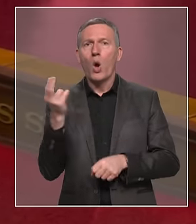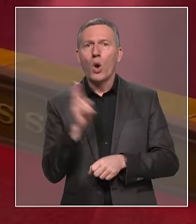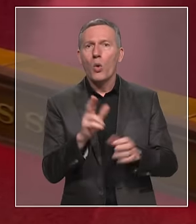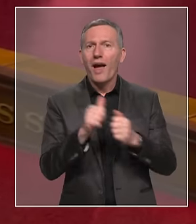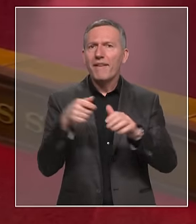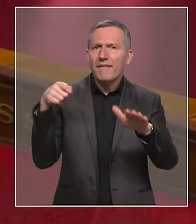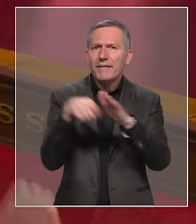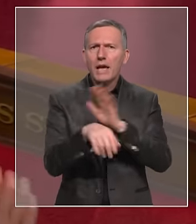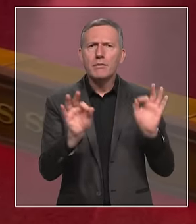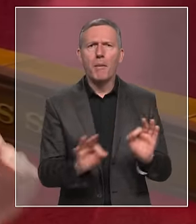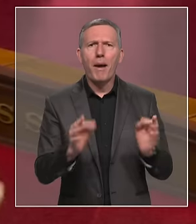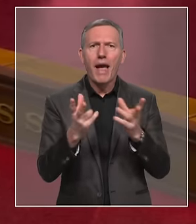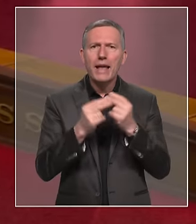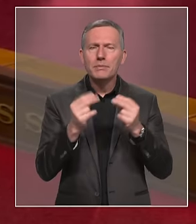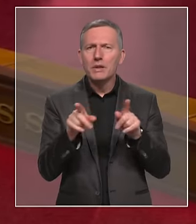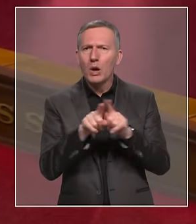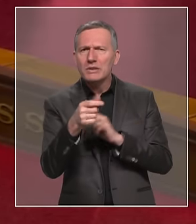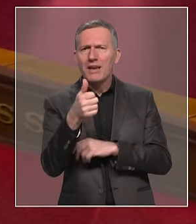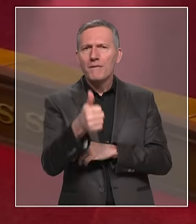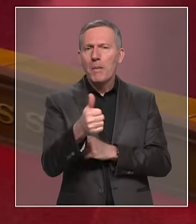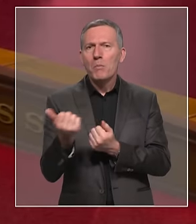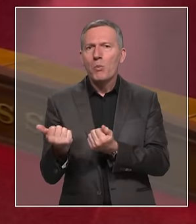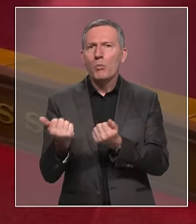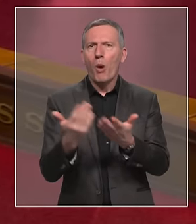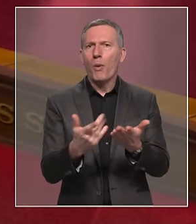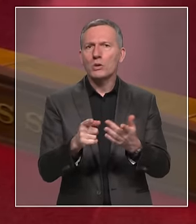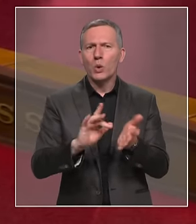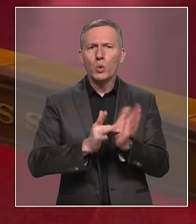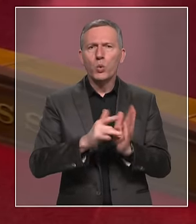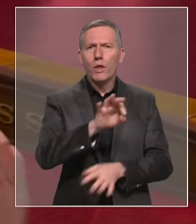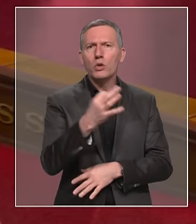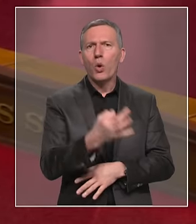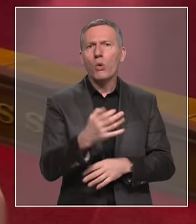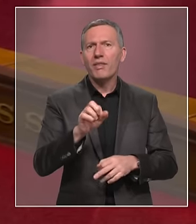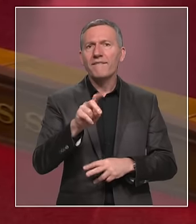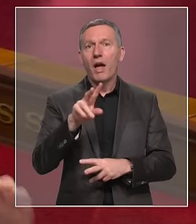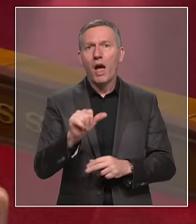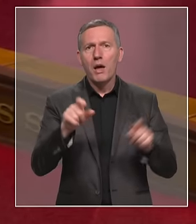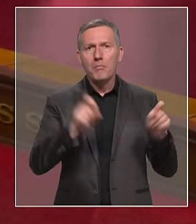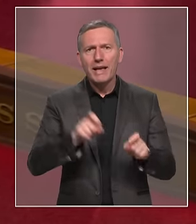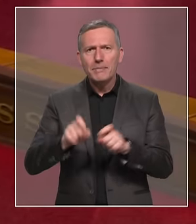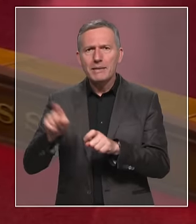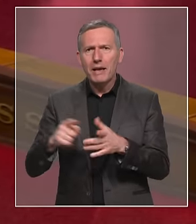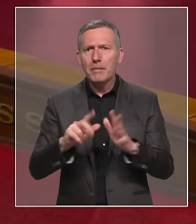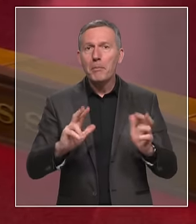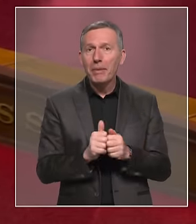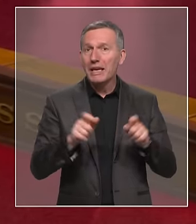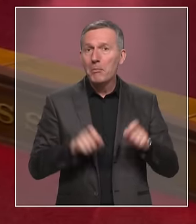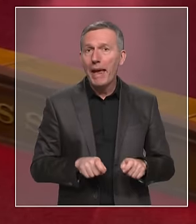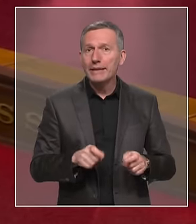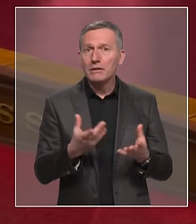vous le financeriez, vous qui proposez de baisser tous les taux de TVA sans aucune garantie que ça ferait baisser les prix pour les